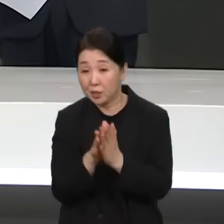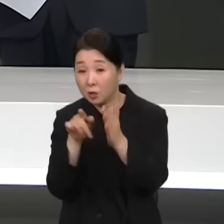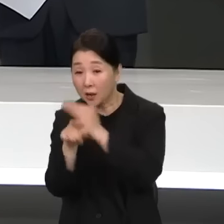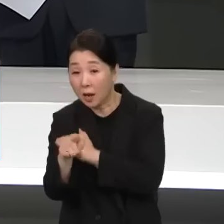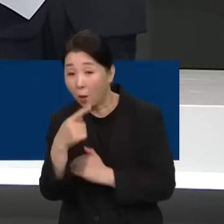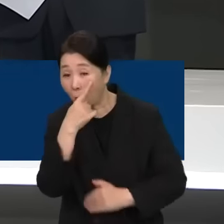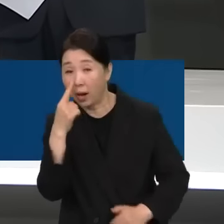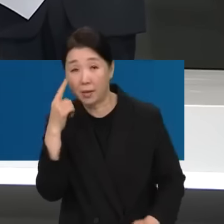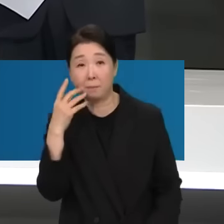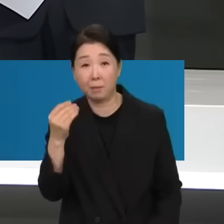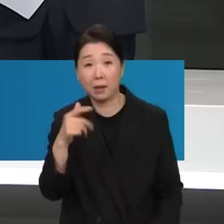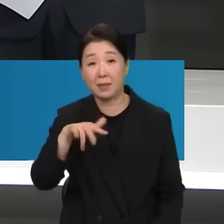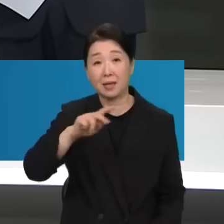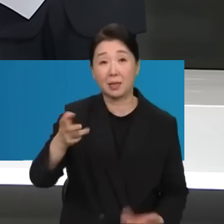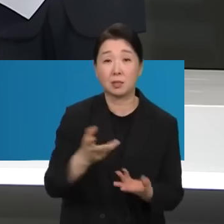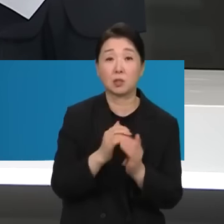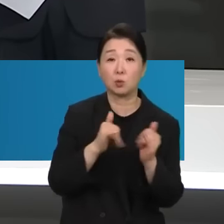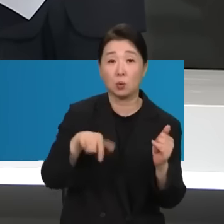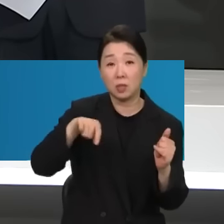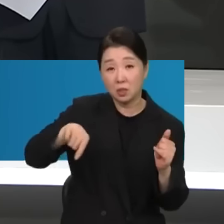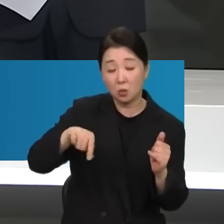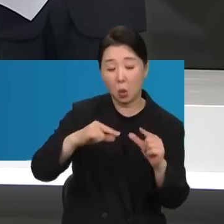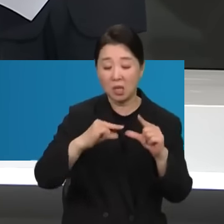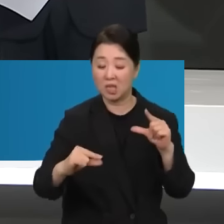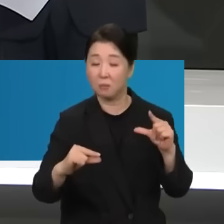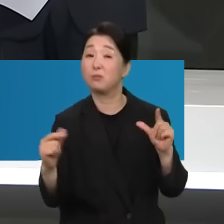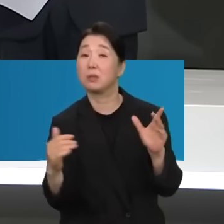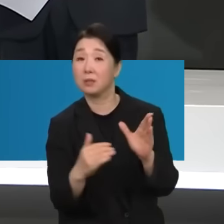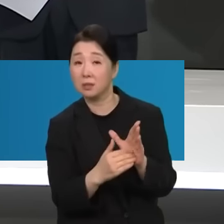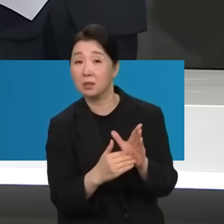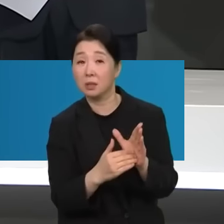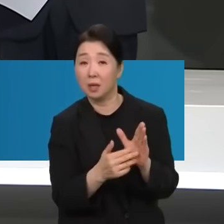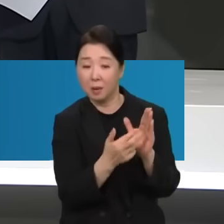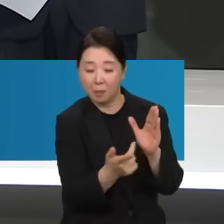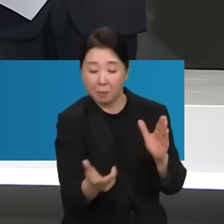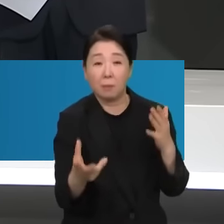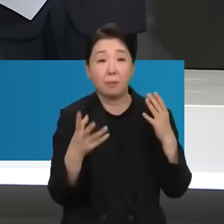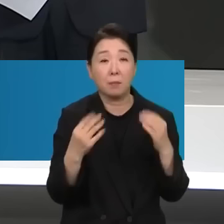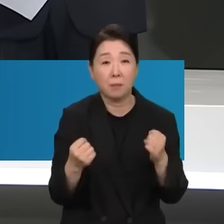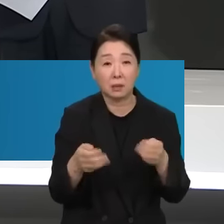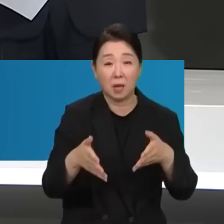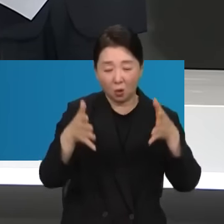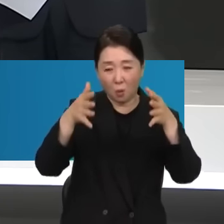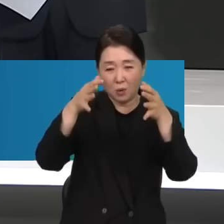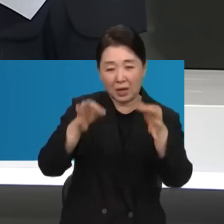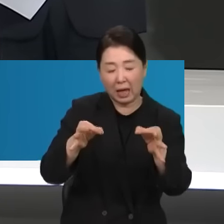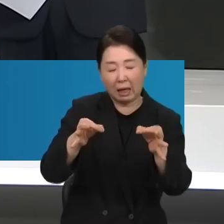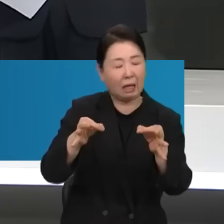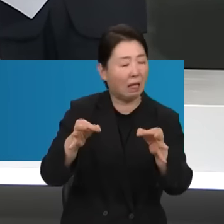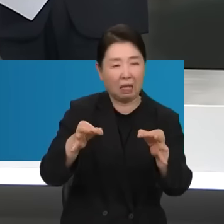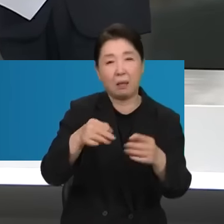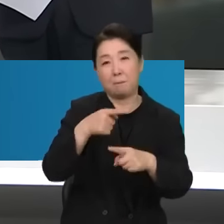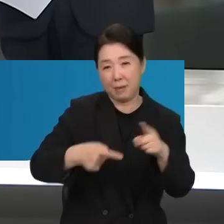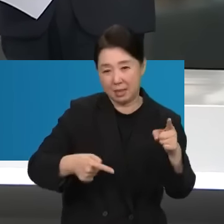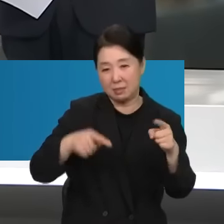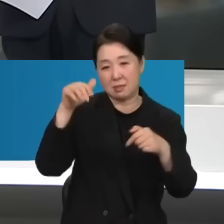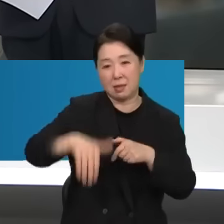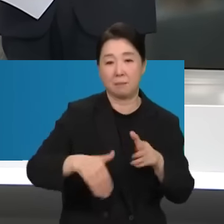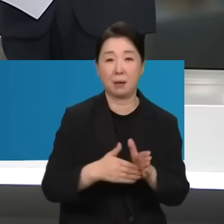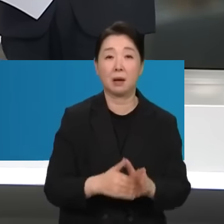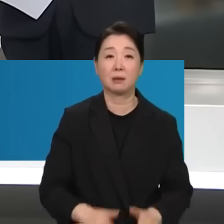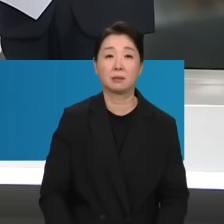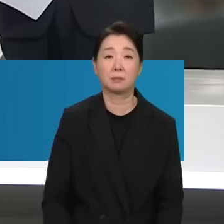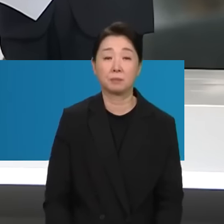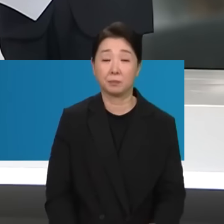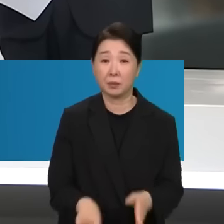가보니 나사 직원들이 쓰는 공간은 일부에 불과하고 빈자리가 많아 건물 가치는 반토막이 난 상태였습니다.